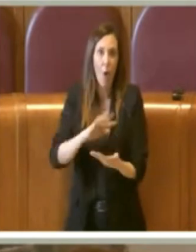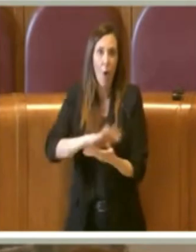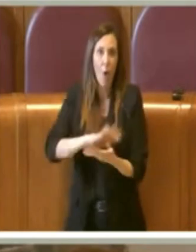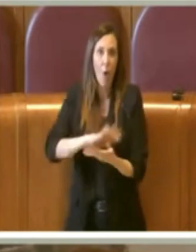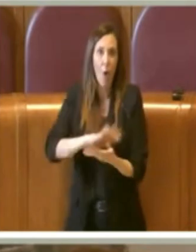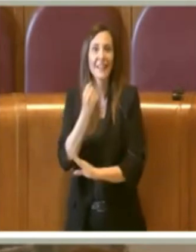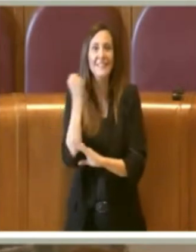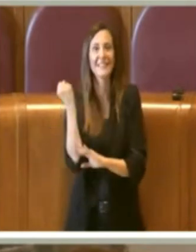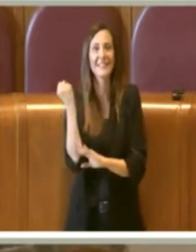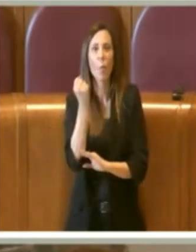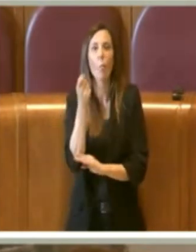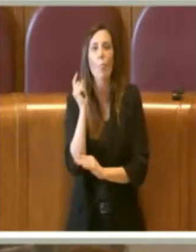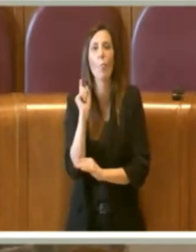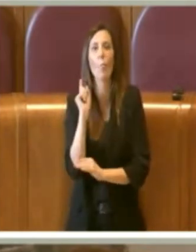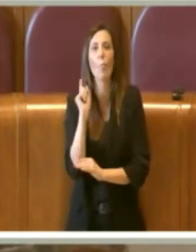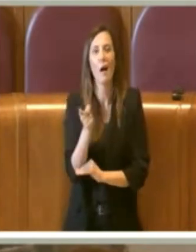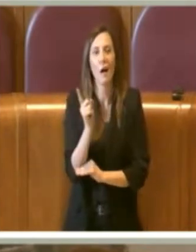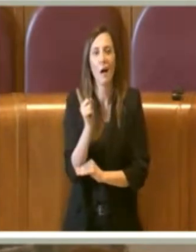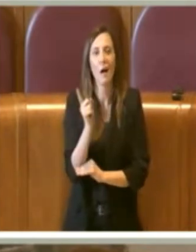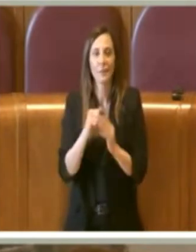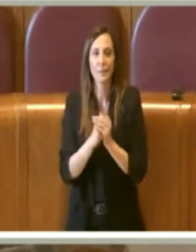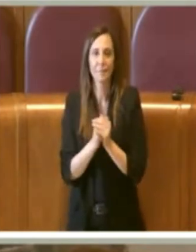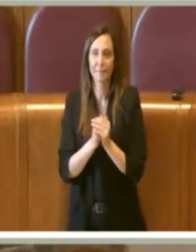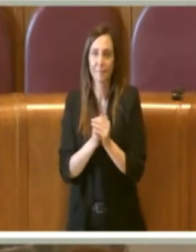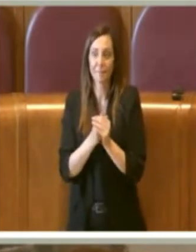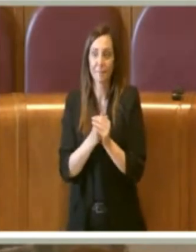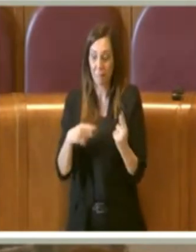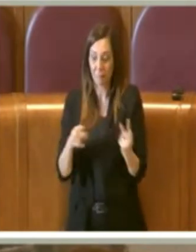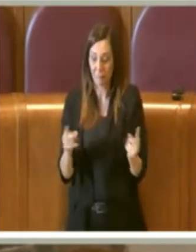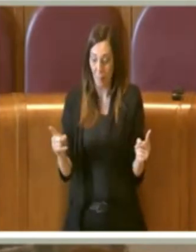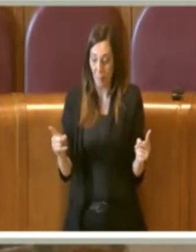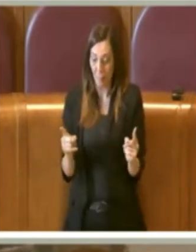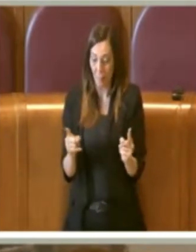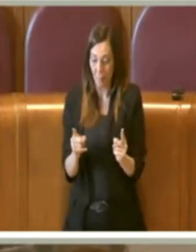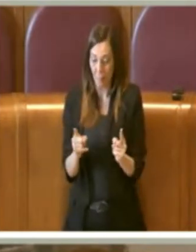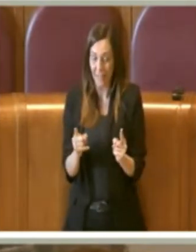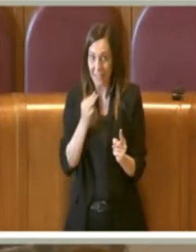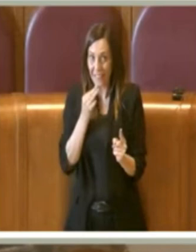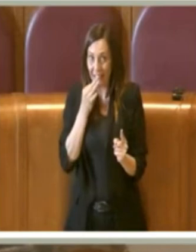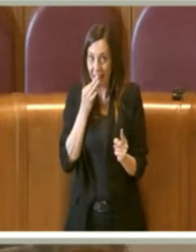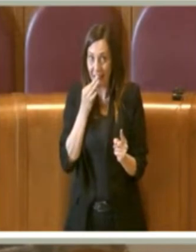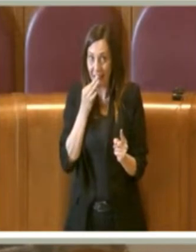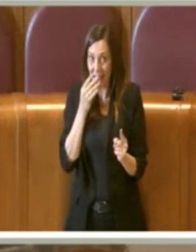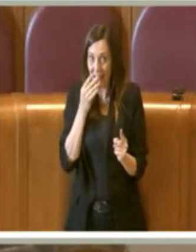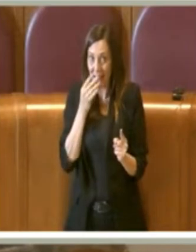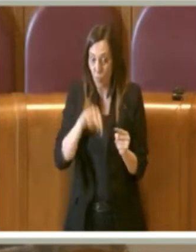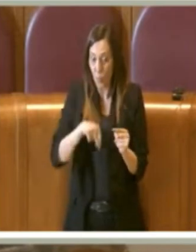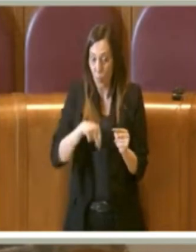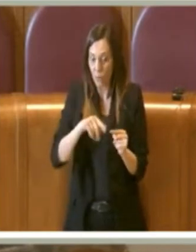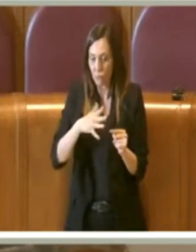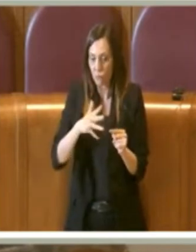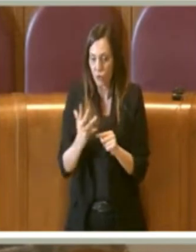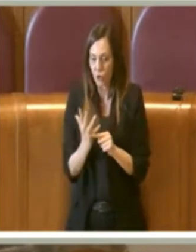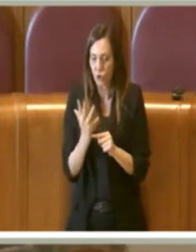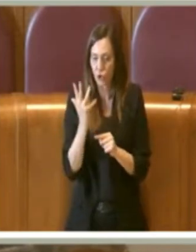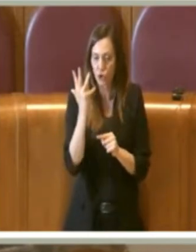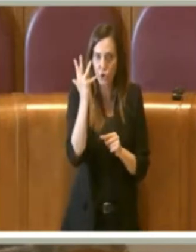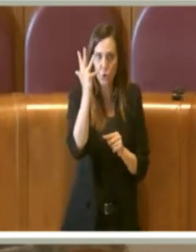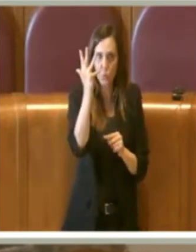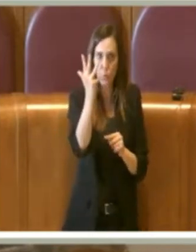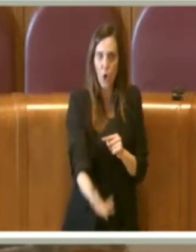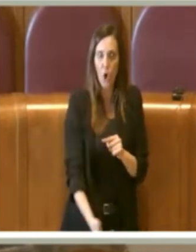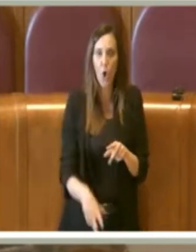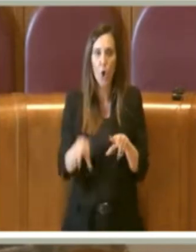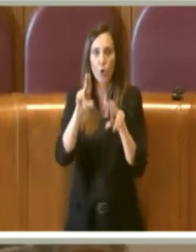che nel breve periodo in un arco temporale che va da qui circa 5 anni la